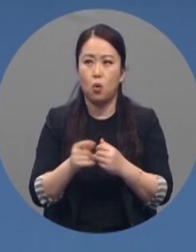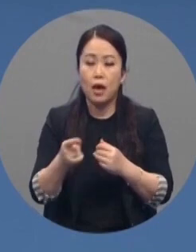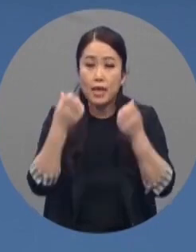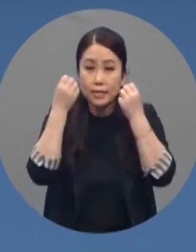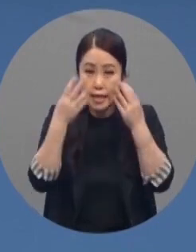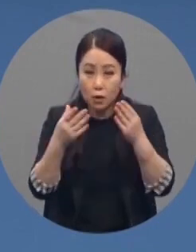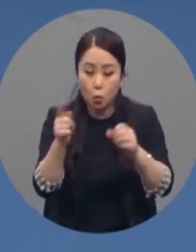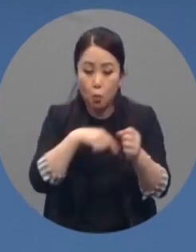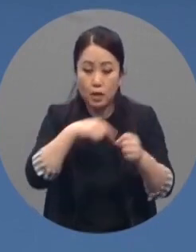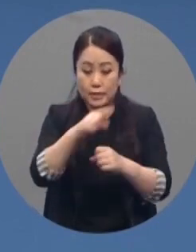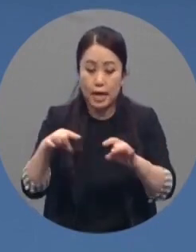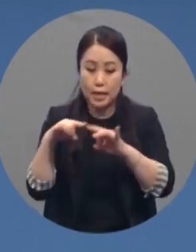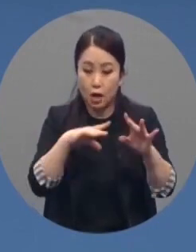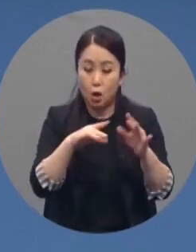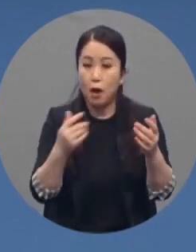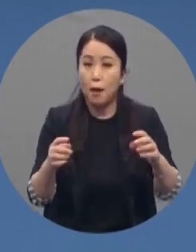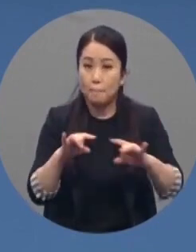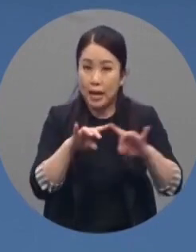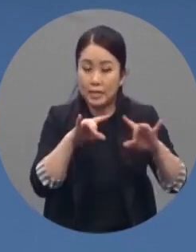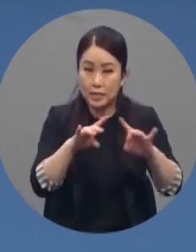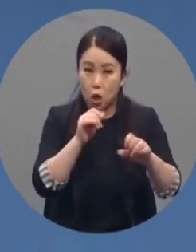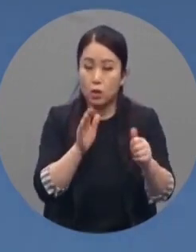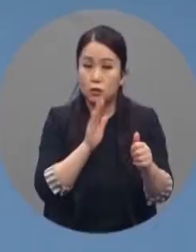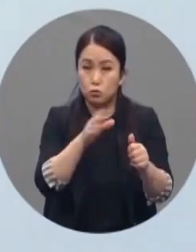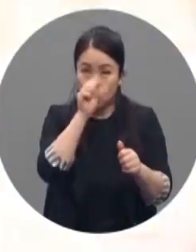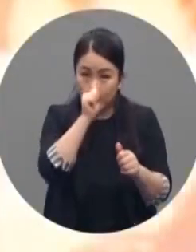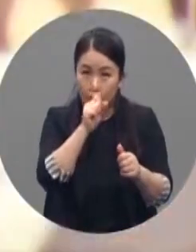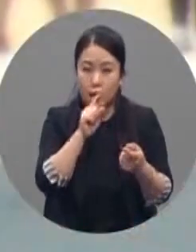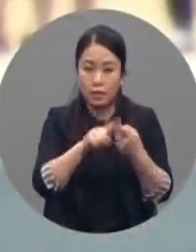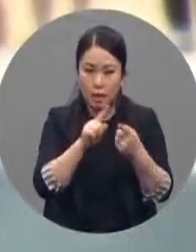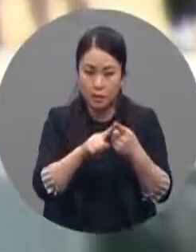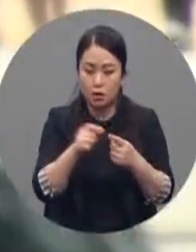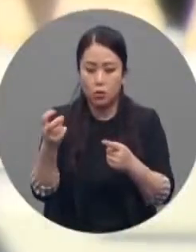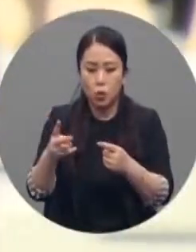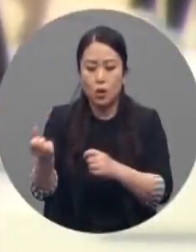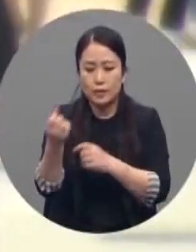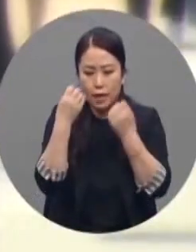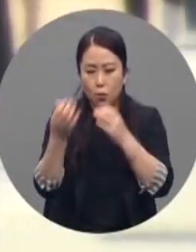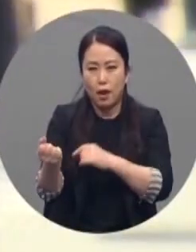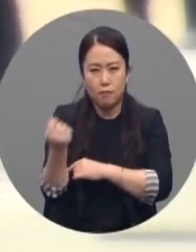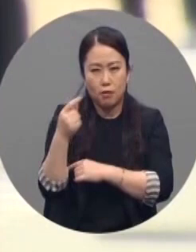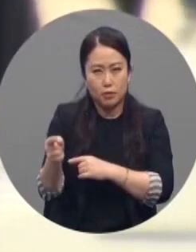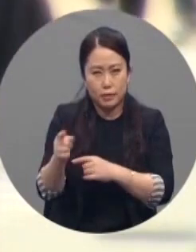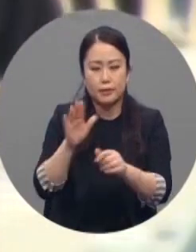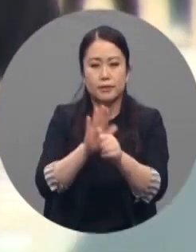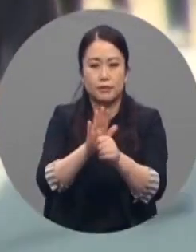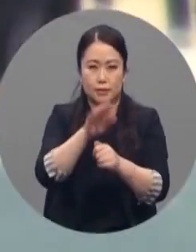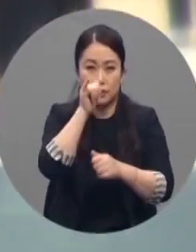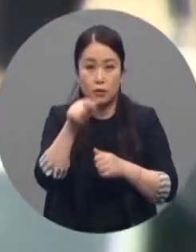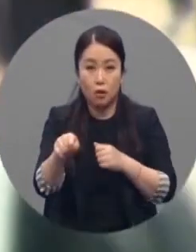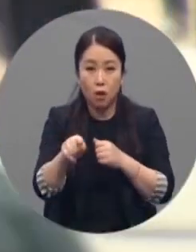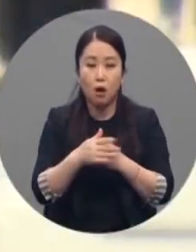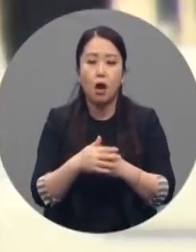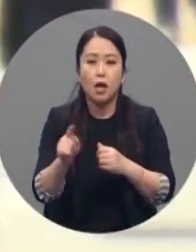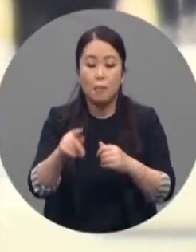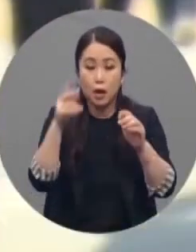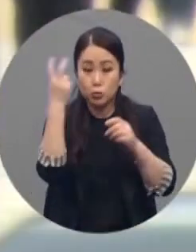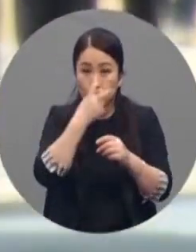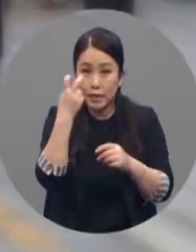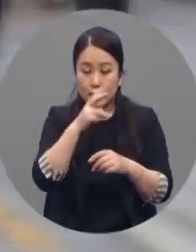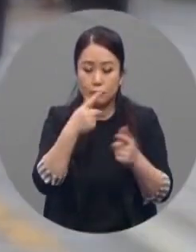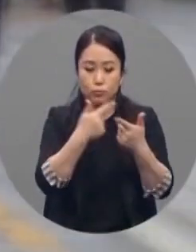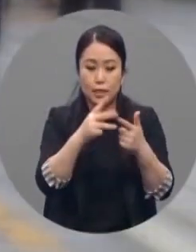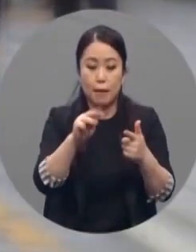신재생에너지는 45.2%가 지지했습니다 이번 조사는 부산 mbc가 한길리서치에 의뢰해